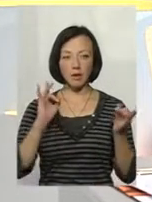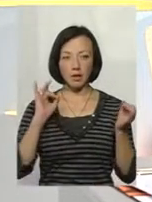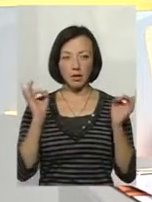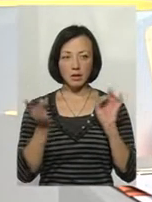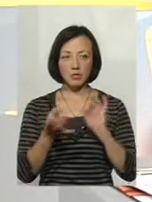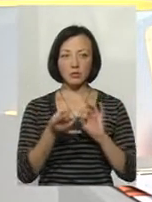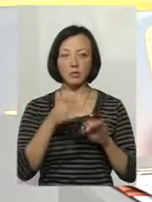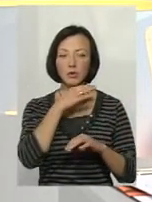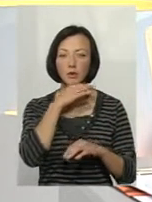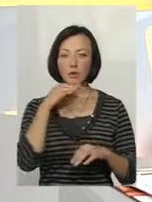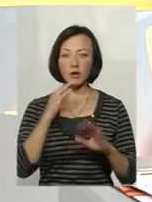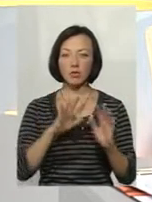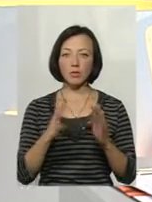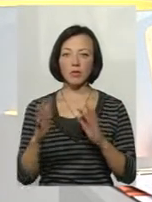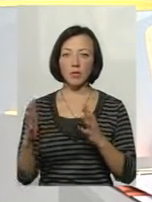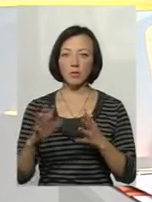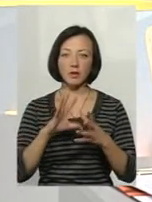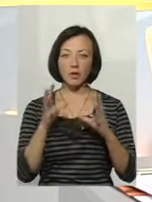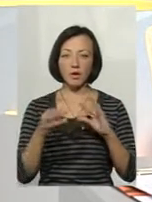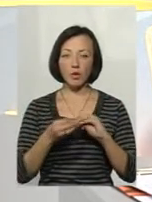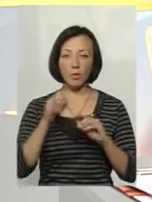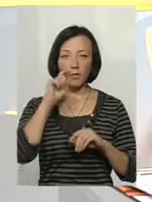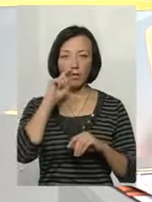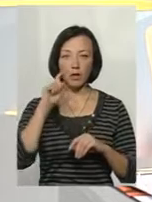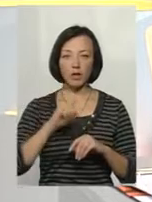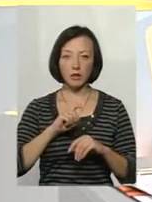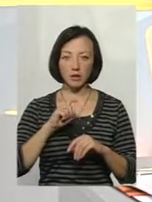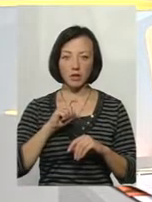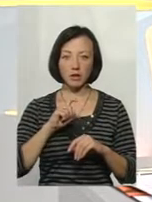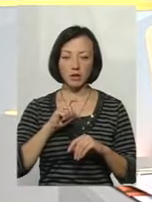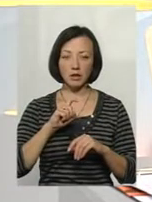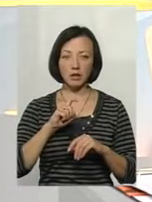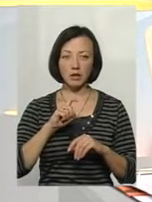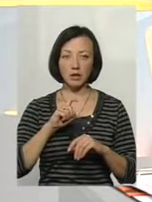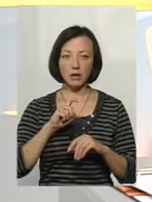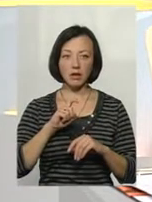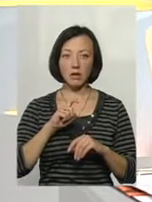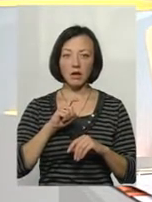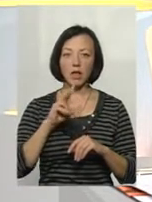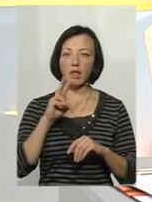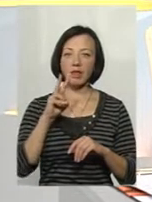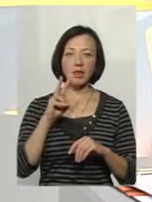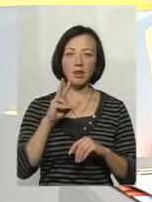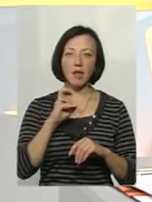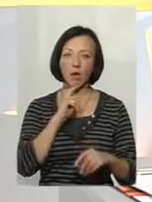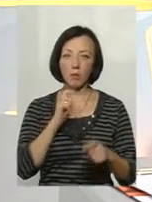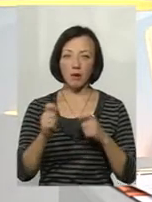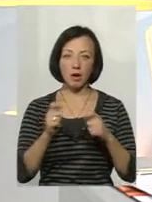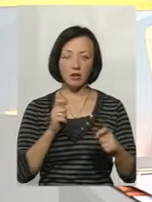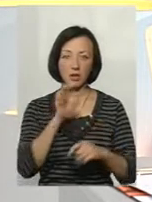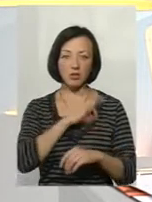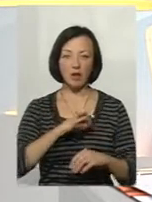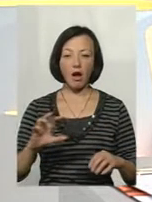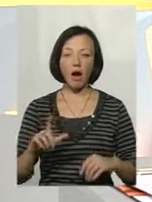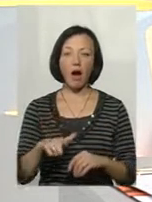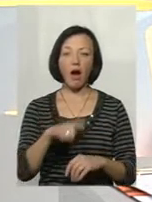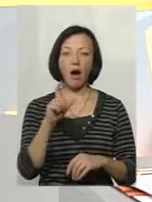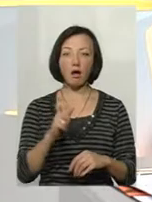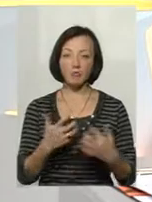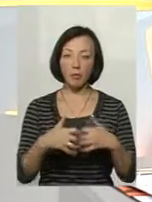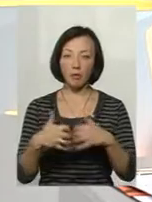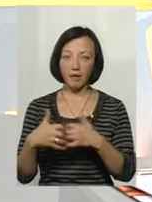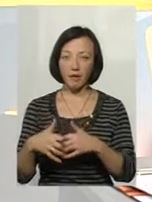які траплялися загалом в Україні через необачне користування з газовими приладами.